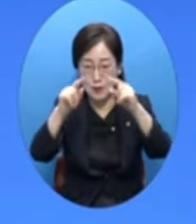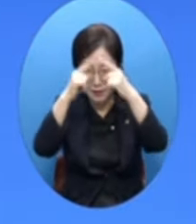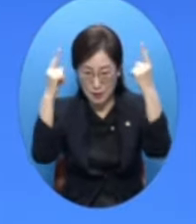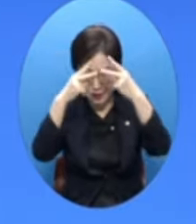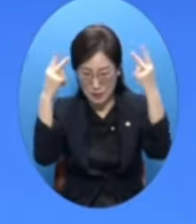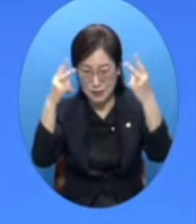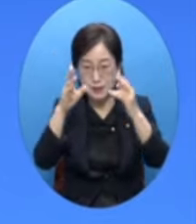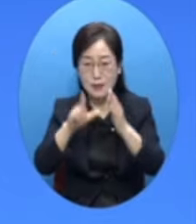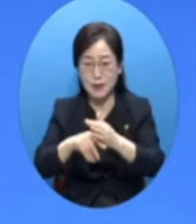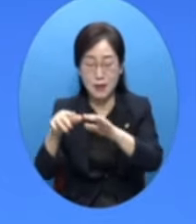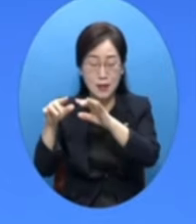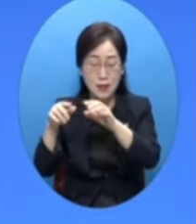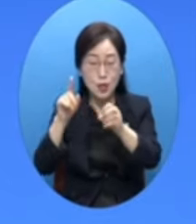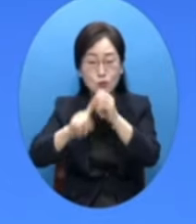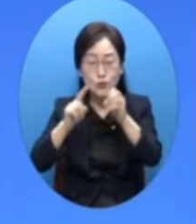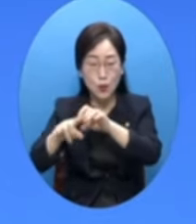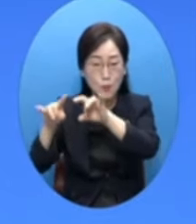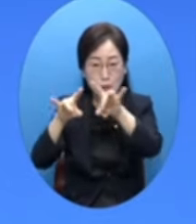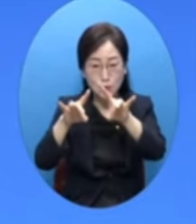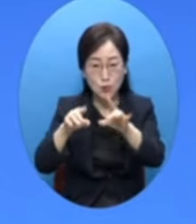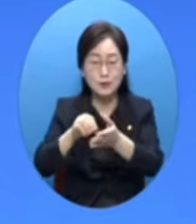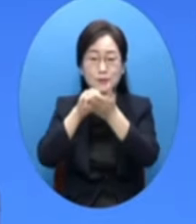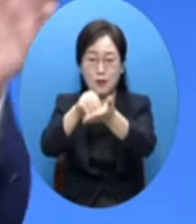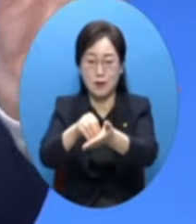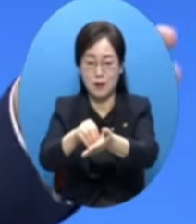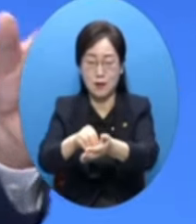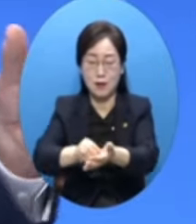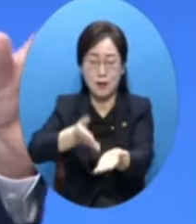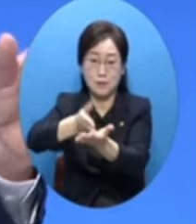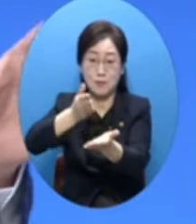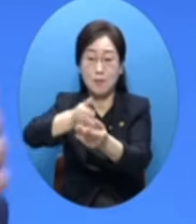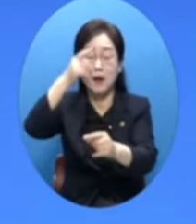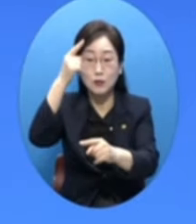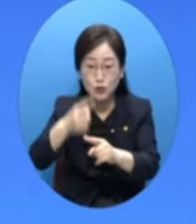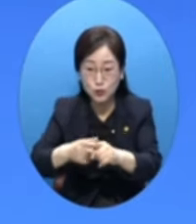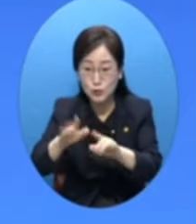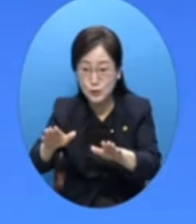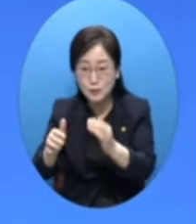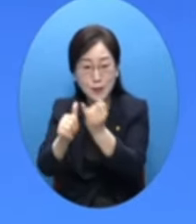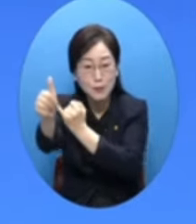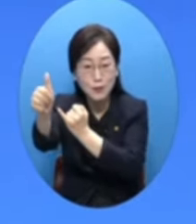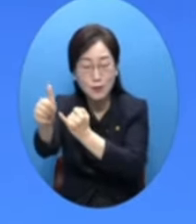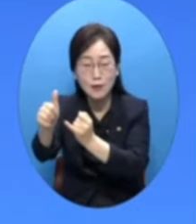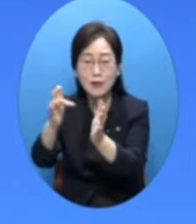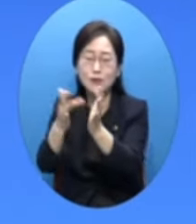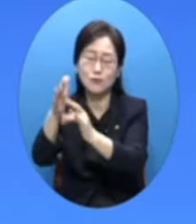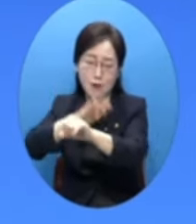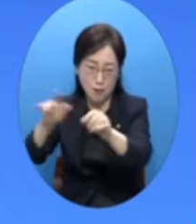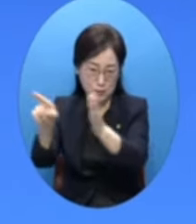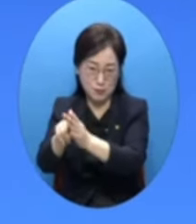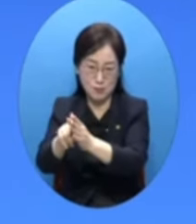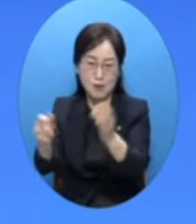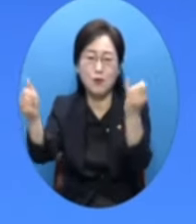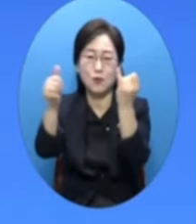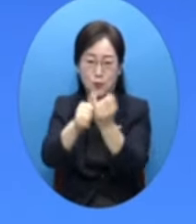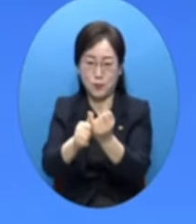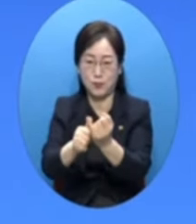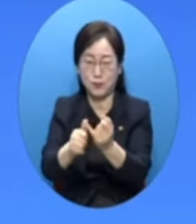그가 방송 프로를 진행하다가 지금 크리스찬 남편을 만나게 됐습니다. 근데